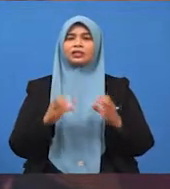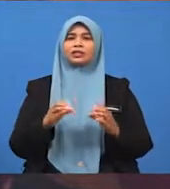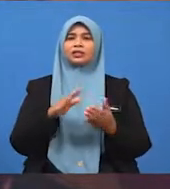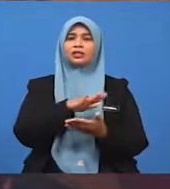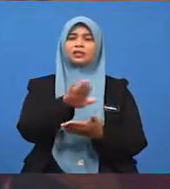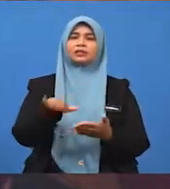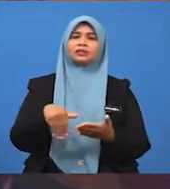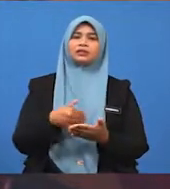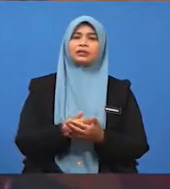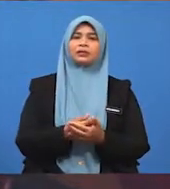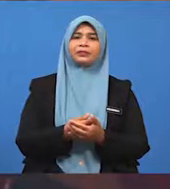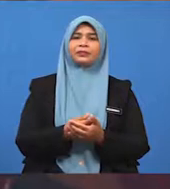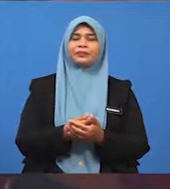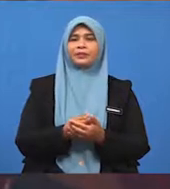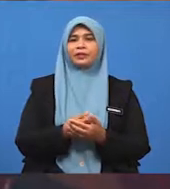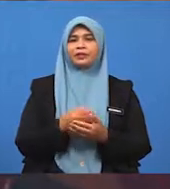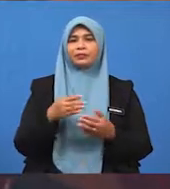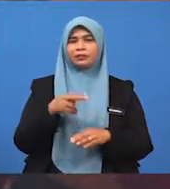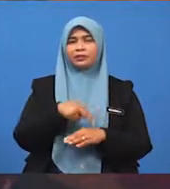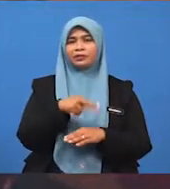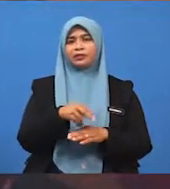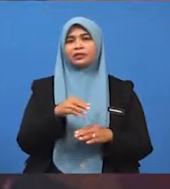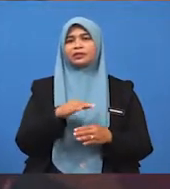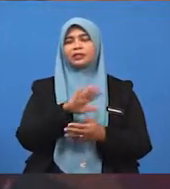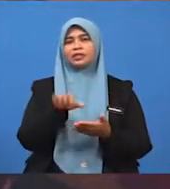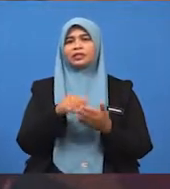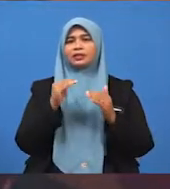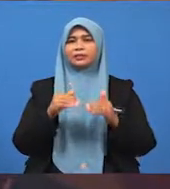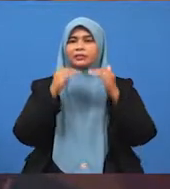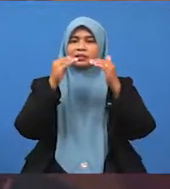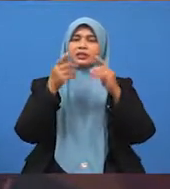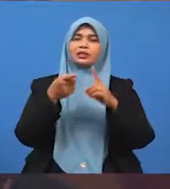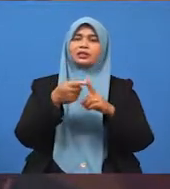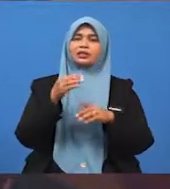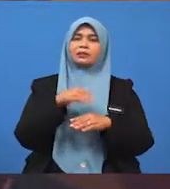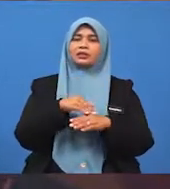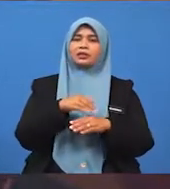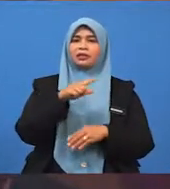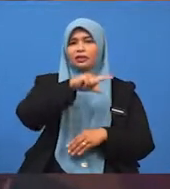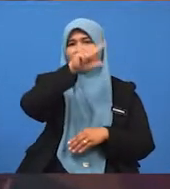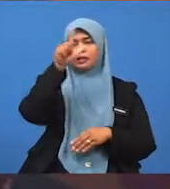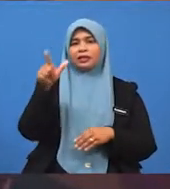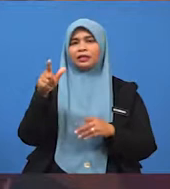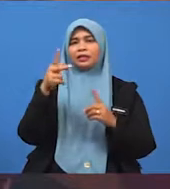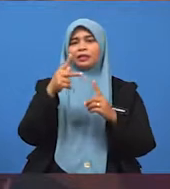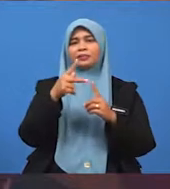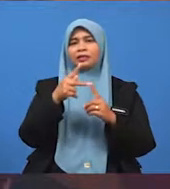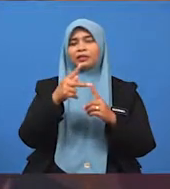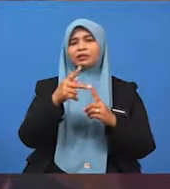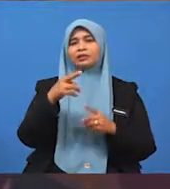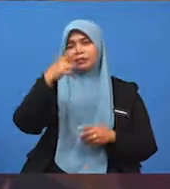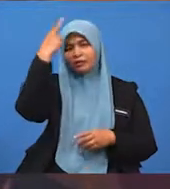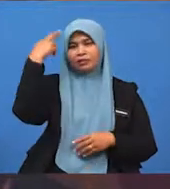Rasulullah sallallahu alaihi wasallam. Bermula daripada detik awal Nabi menerima wahyu hinggalah yang